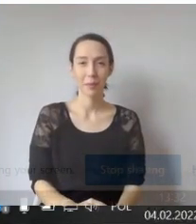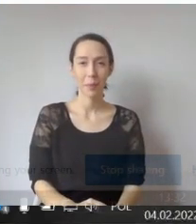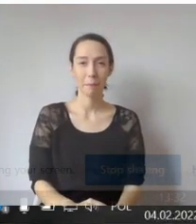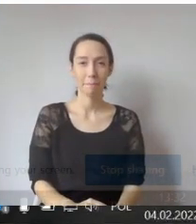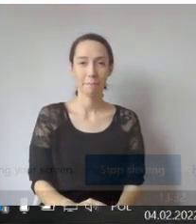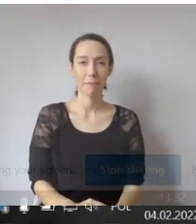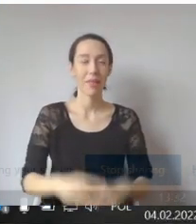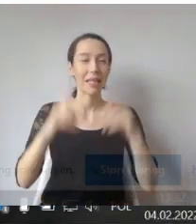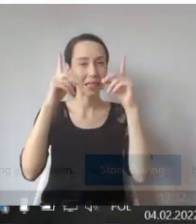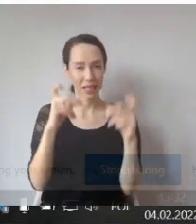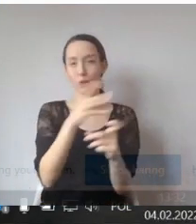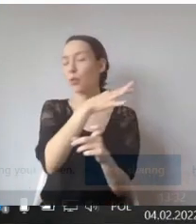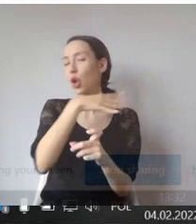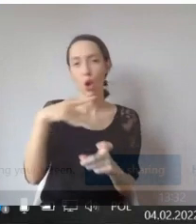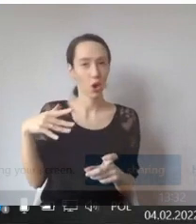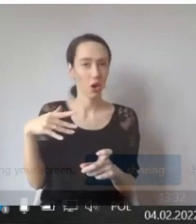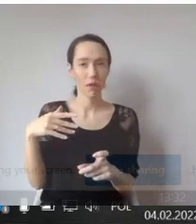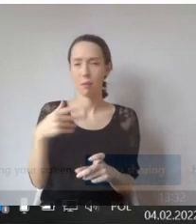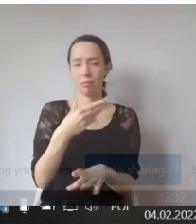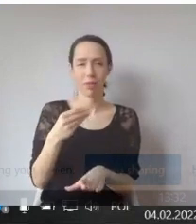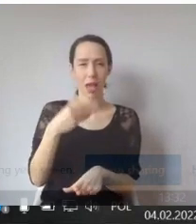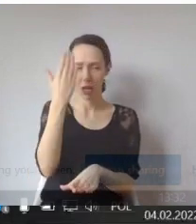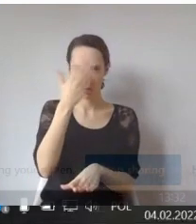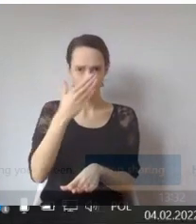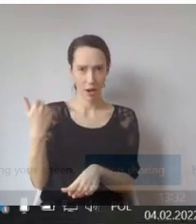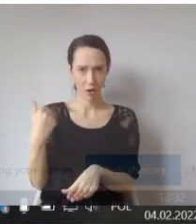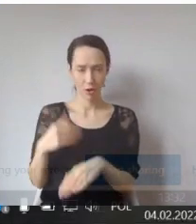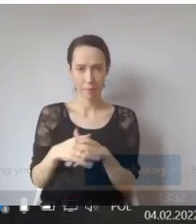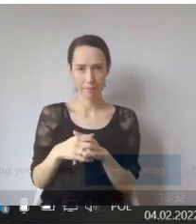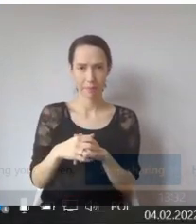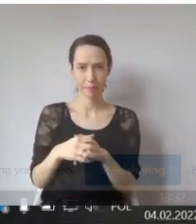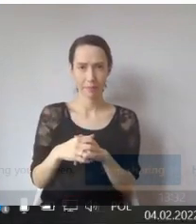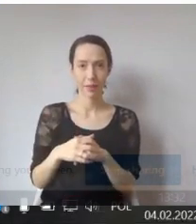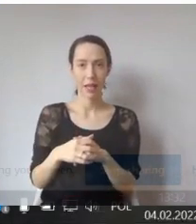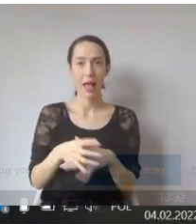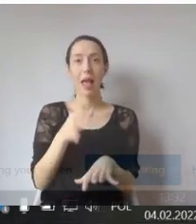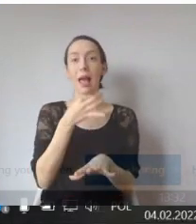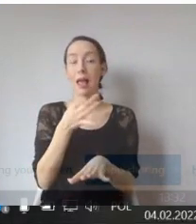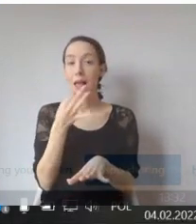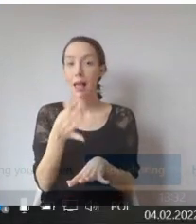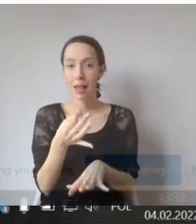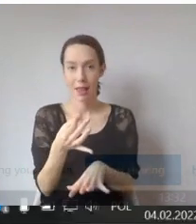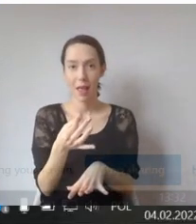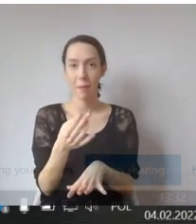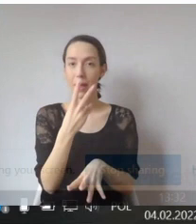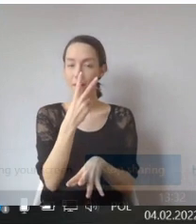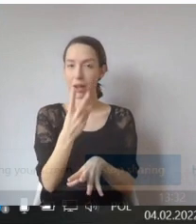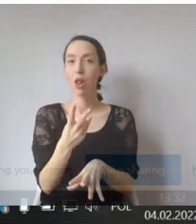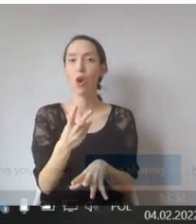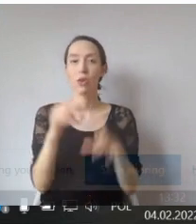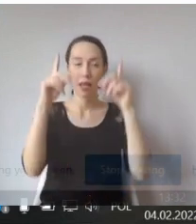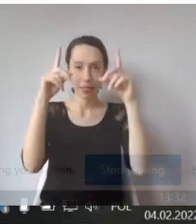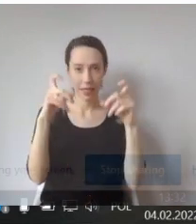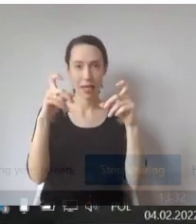Zdjęcie powinno być kolorowe, a nie czarno-białe. Lepiej wygląda zdjęcie zrobione przez inną osobę niż selfie i to,